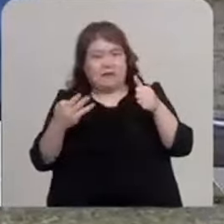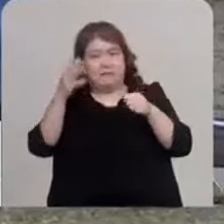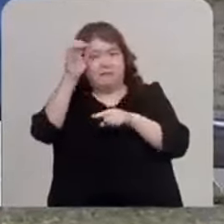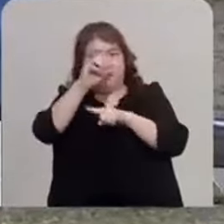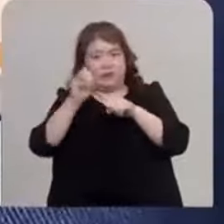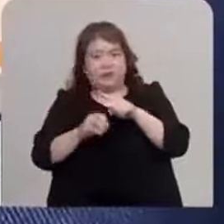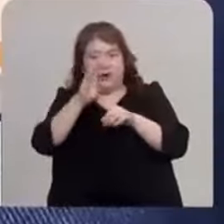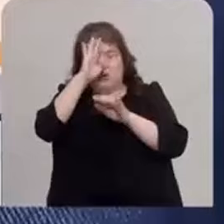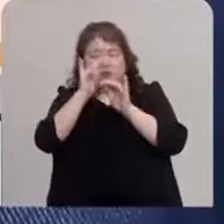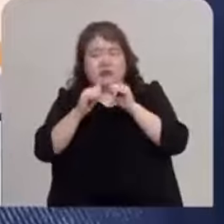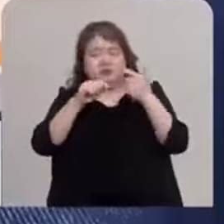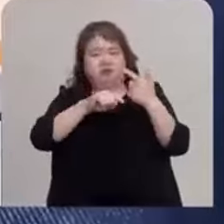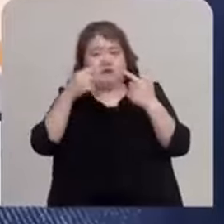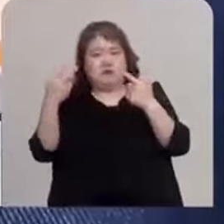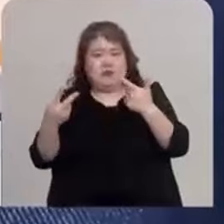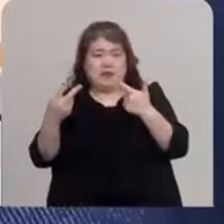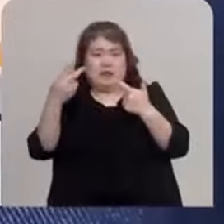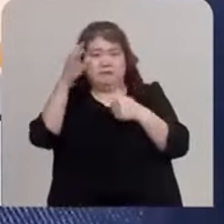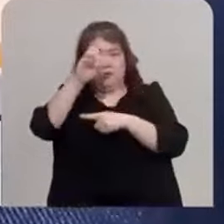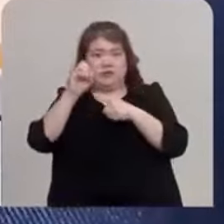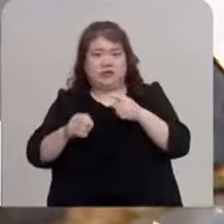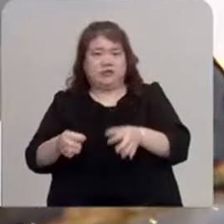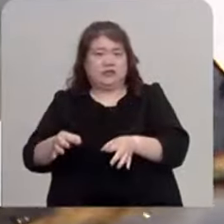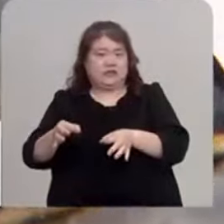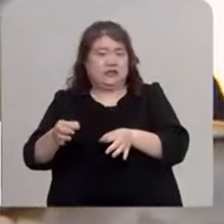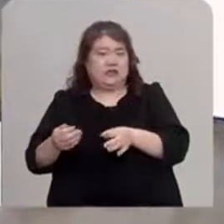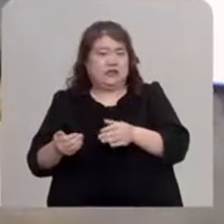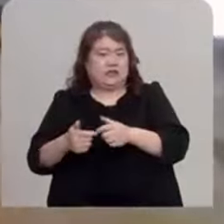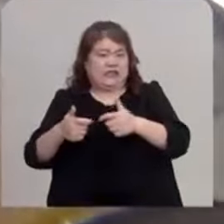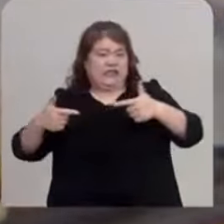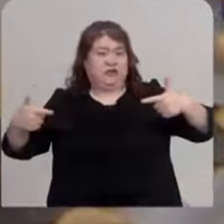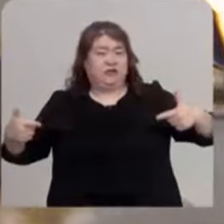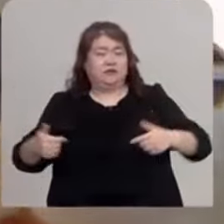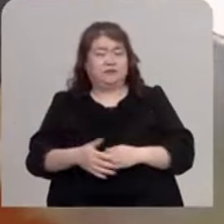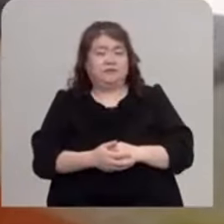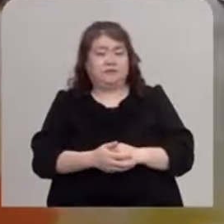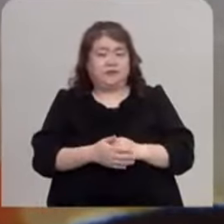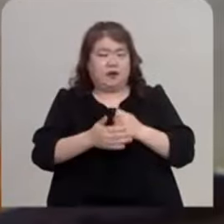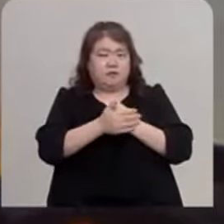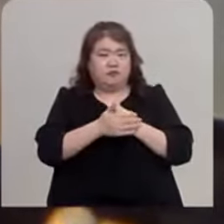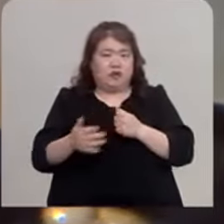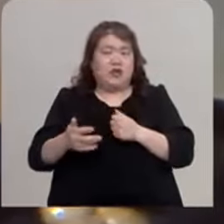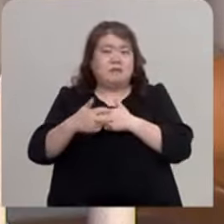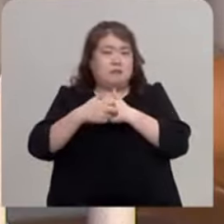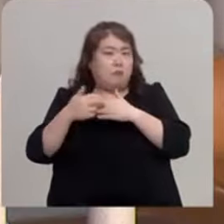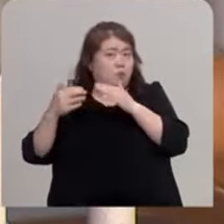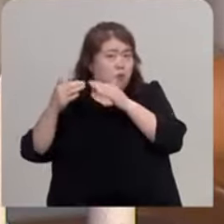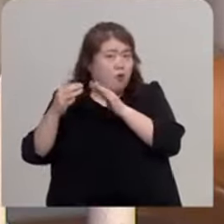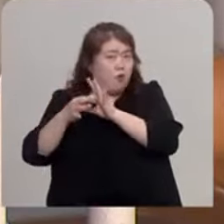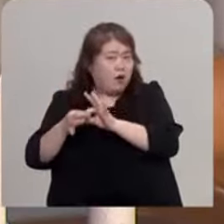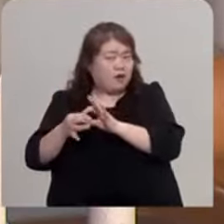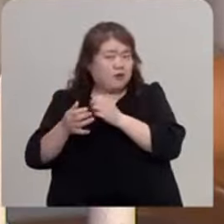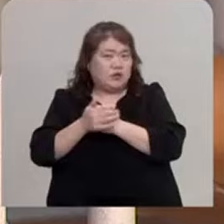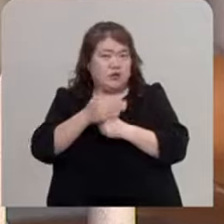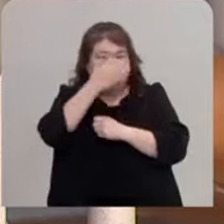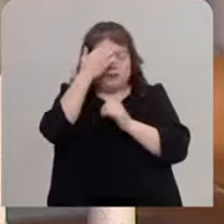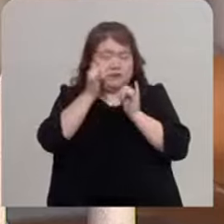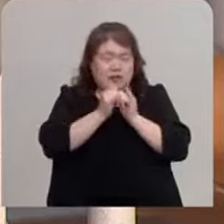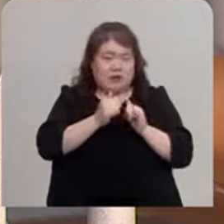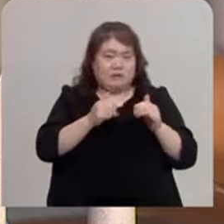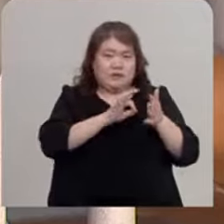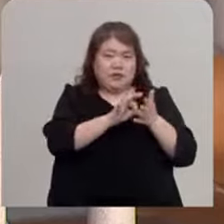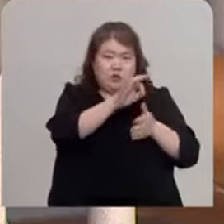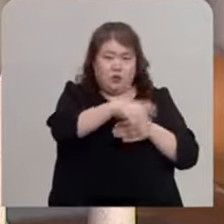환자는 6.2% 증가하는 것으로 나타났습니다 이에 따라 보건 당국은 청소년 이용 시설과 단체